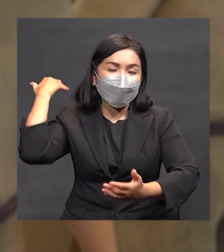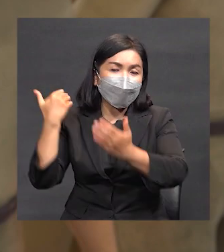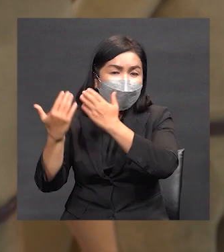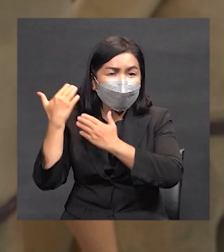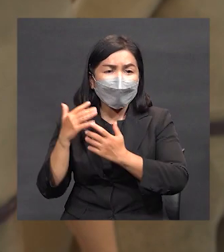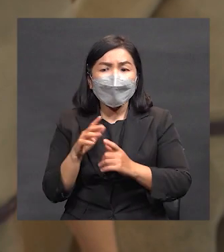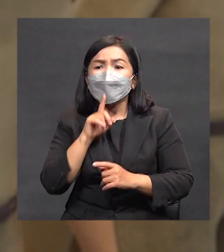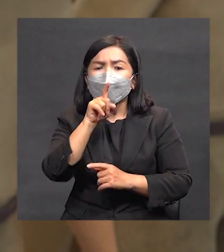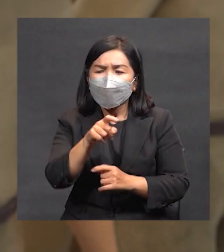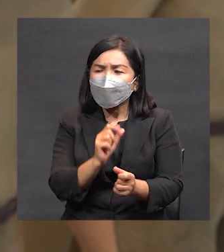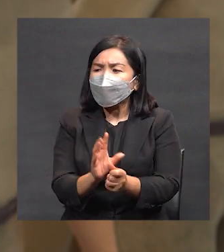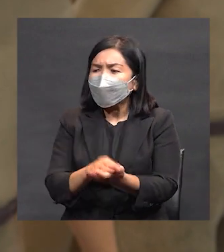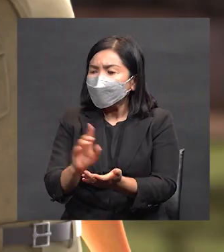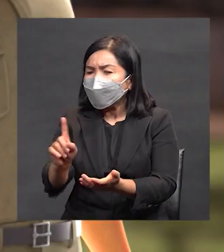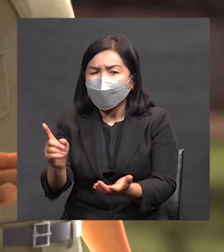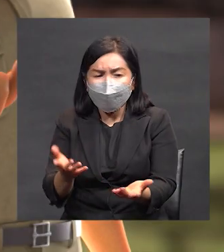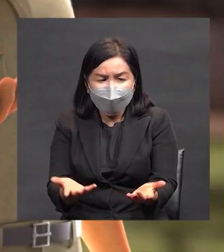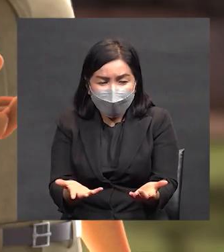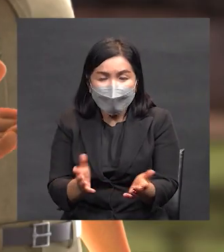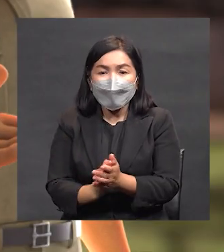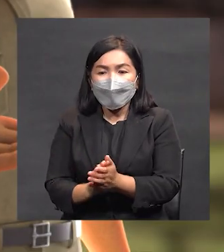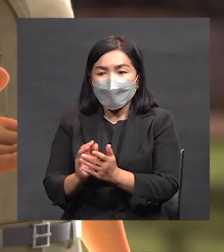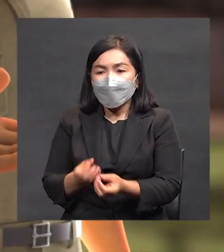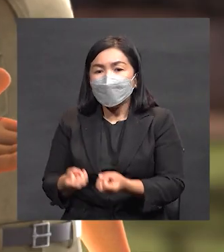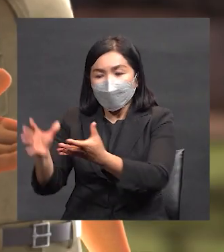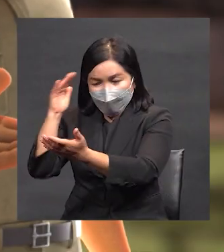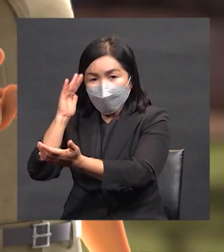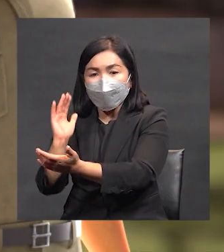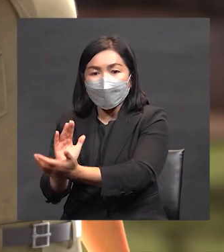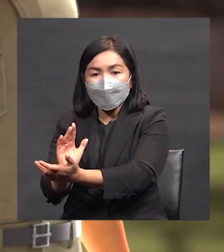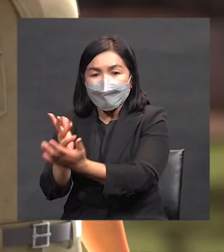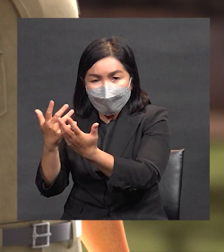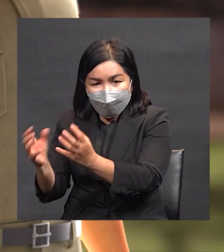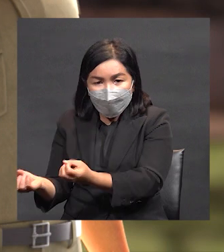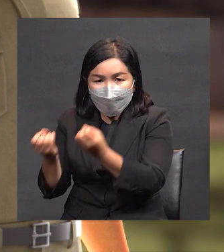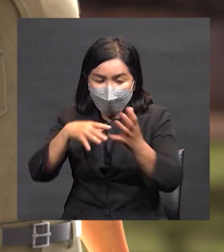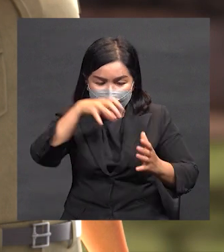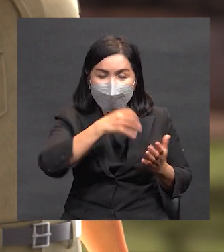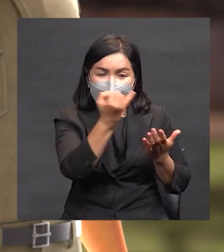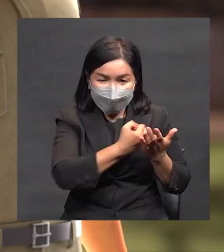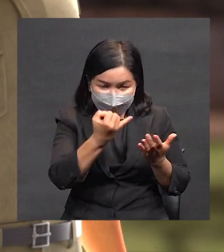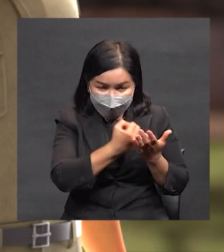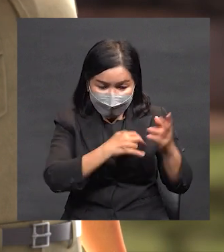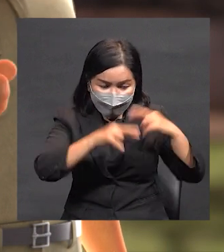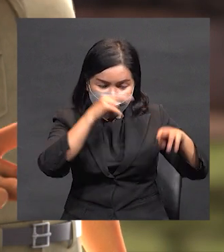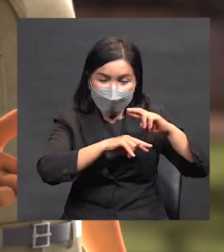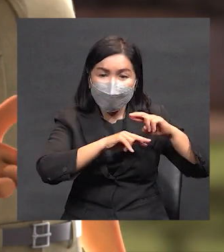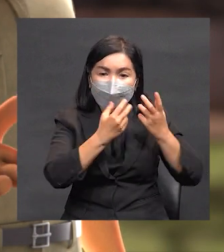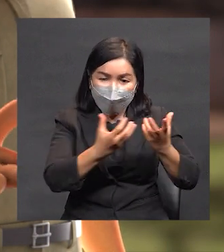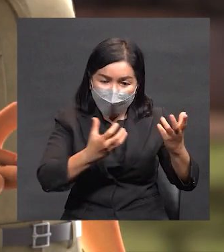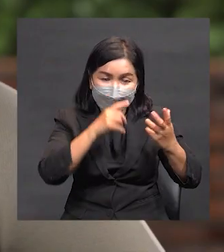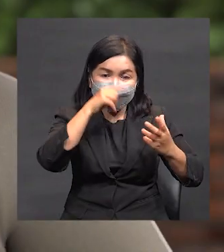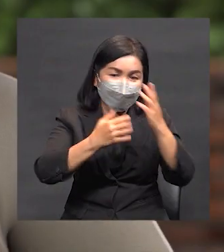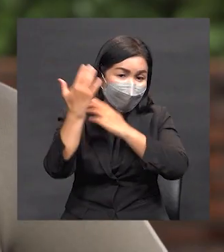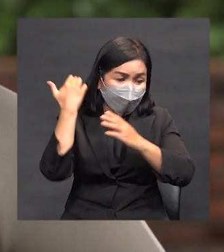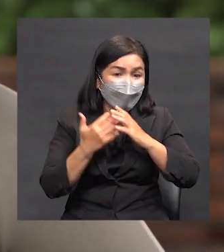ฮะแล้วจะเอาไปไว้ที่ไหนล่ะคะ ก็ไปสถานีตำรวจก่อนแล้วค่อยส่งต่อให้กรมศิลป์ไปเก็บรักษาอนุรักษ์ไว้น่